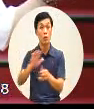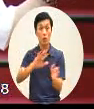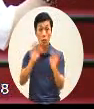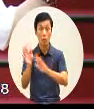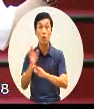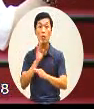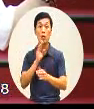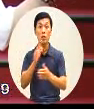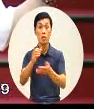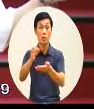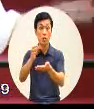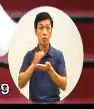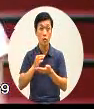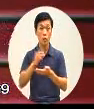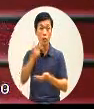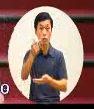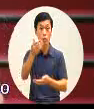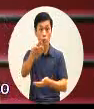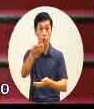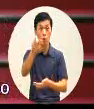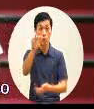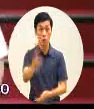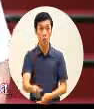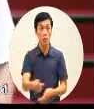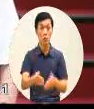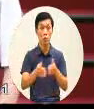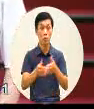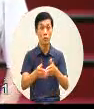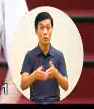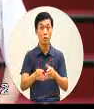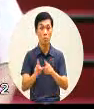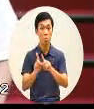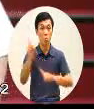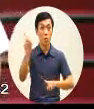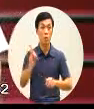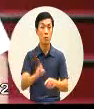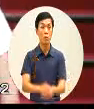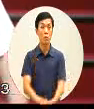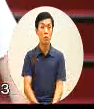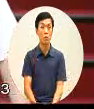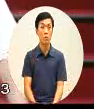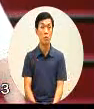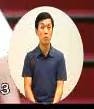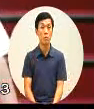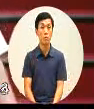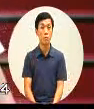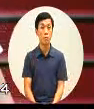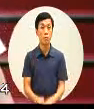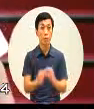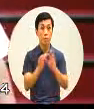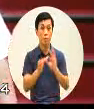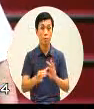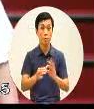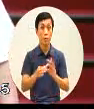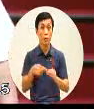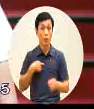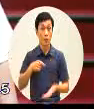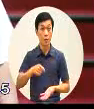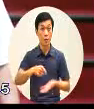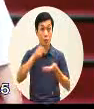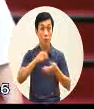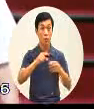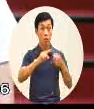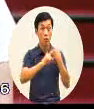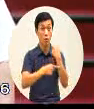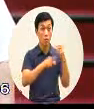是要修或者高也差那么多，所以讲我讲诶，依法